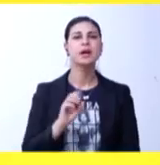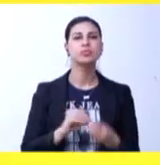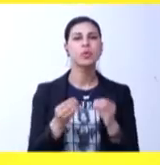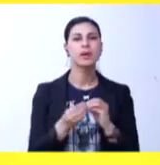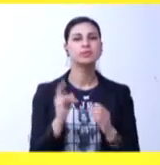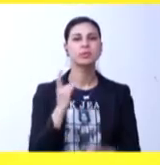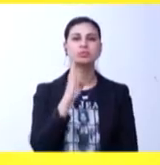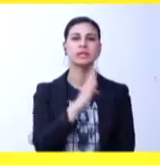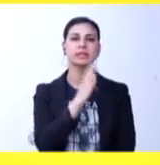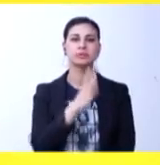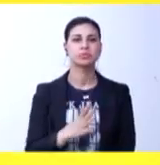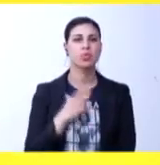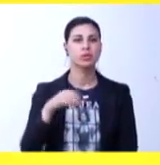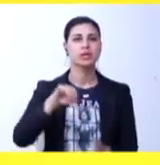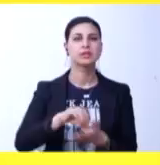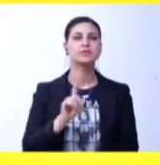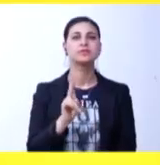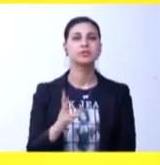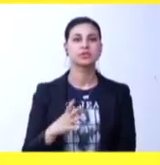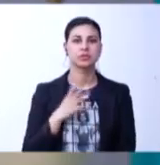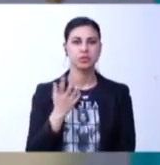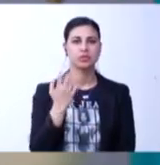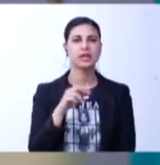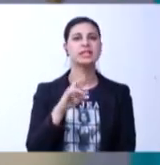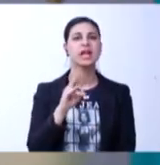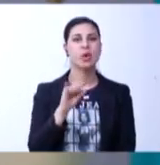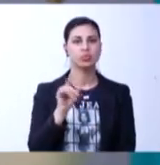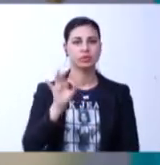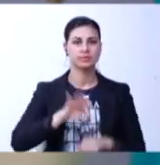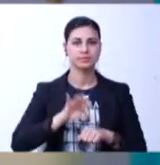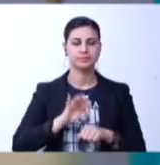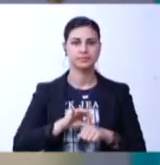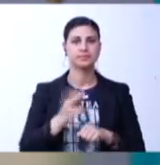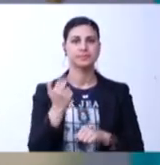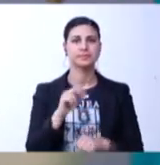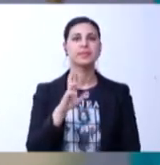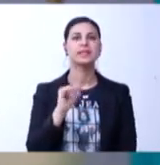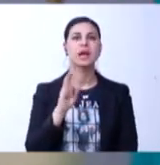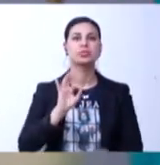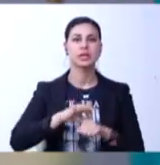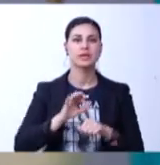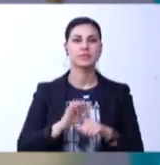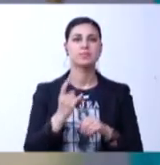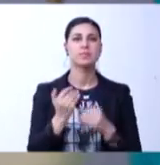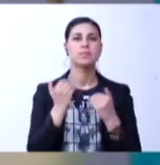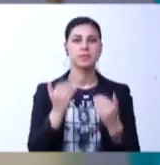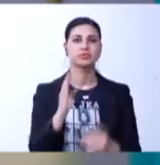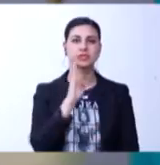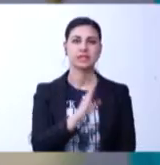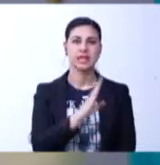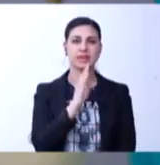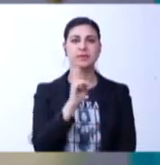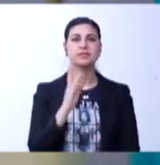ბავშვების დედებზე საუბრობთ? ახლა ვინ გამოუწერა? ცხადა მხარდაჭერა, დიახ. დაუნის სინდრომის მქონე ბავშვების დედებზე, რომლებიც